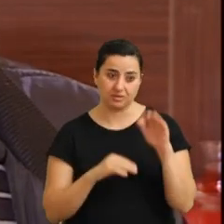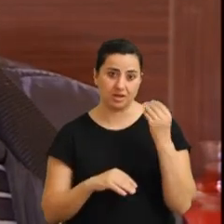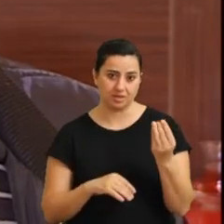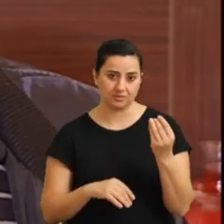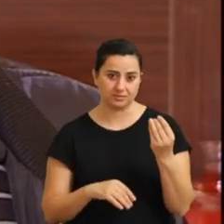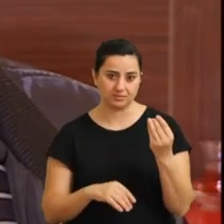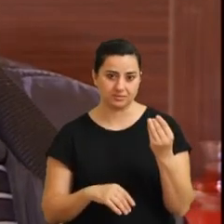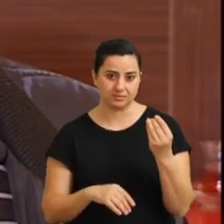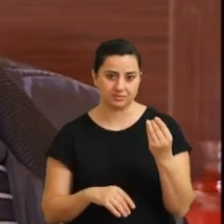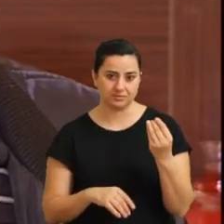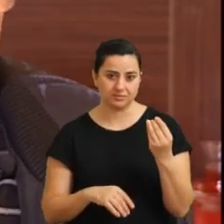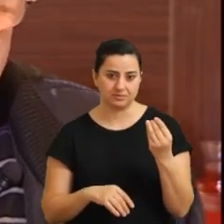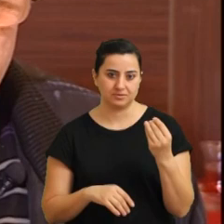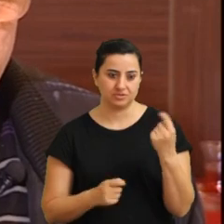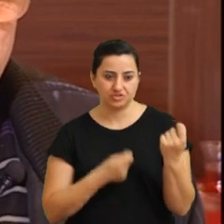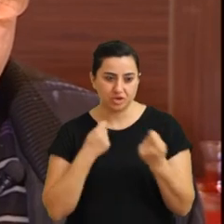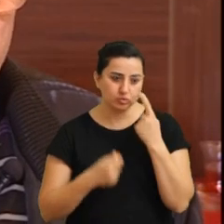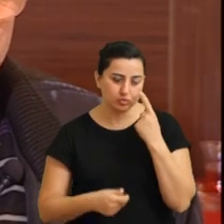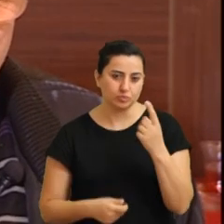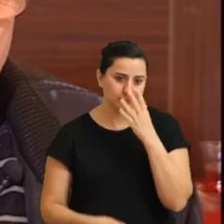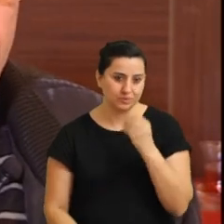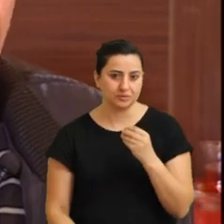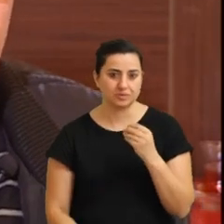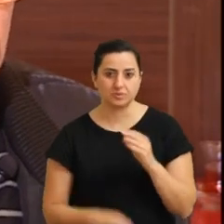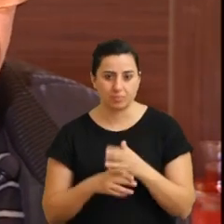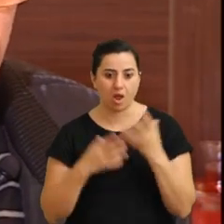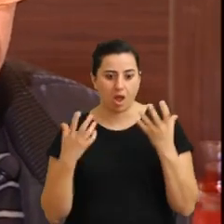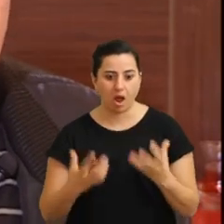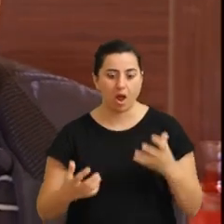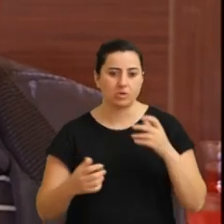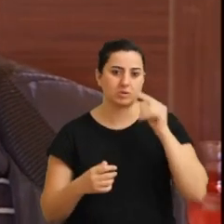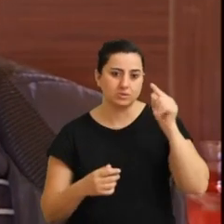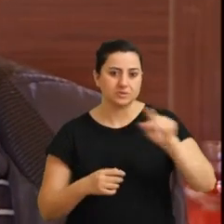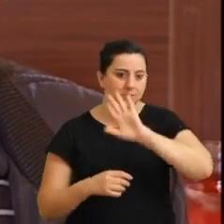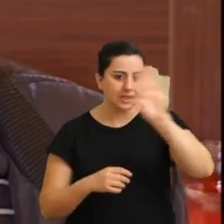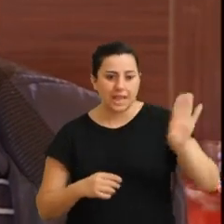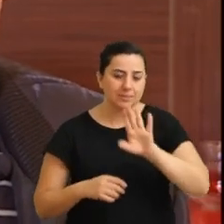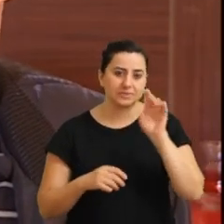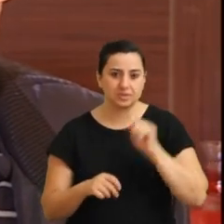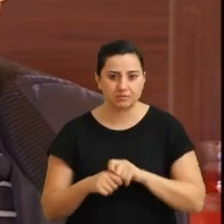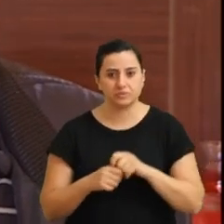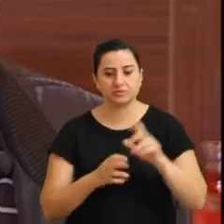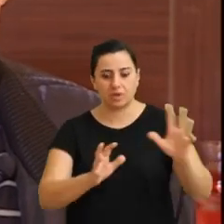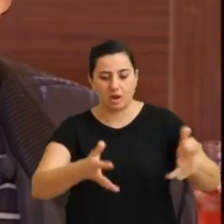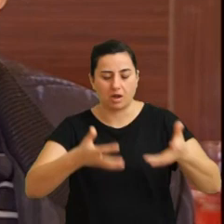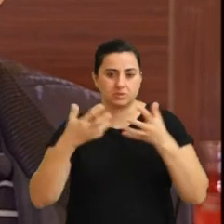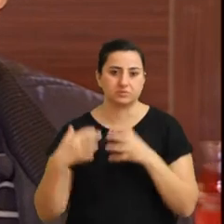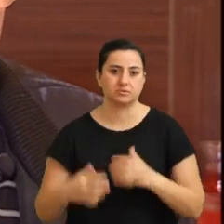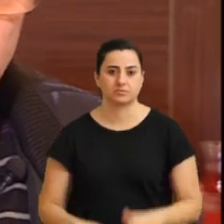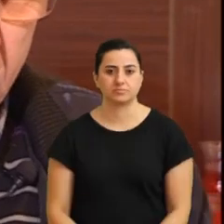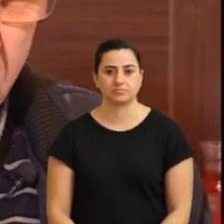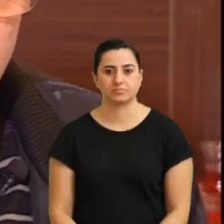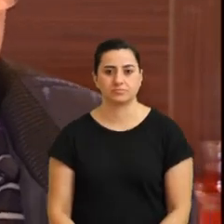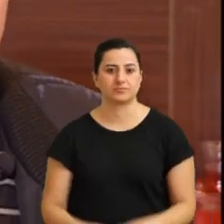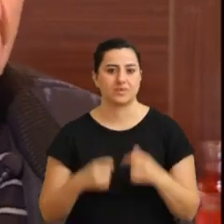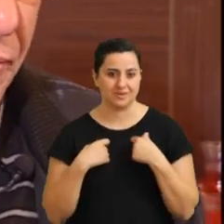iyi şey yaptı, çalışma yaptı. Çünkü ağır bir iş vardı. Küspeyi çıkarttı.